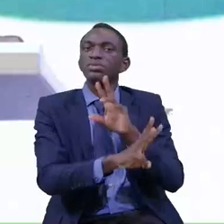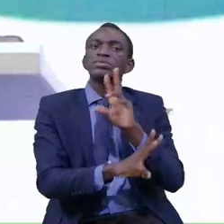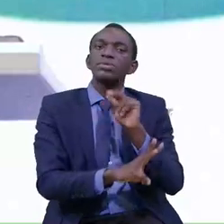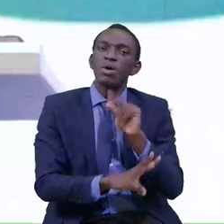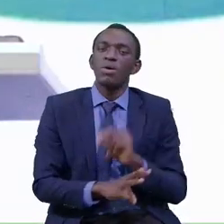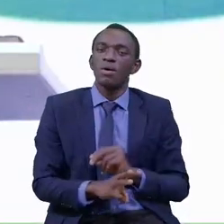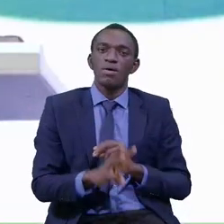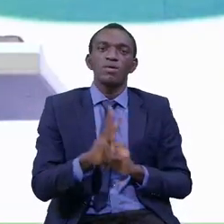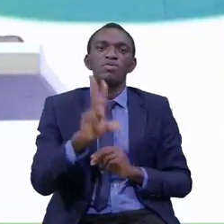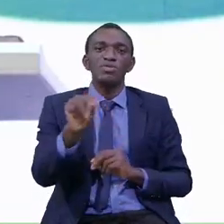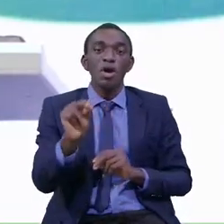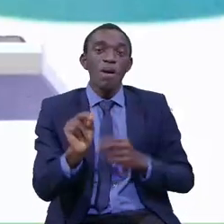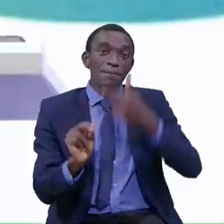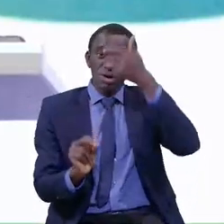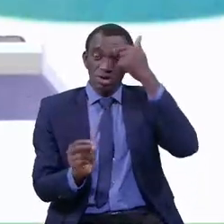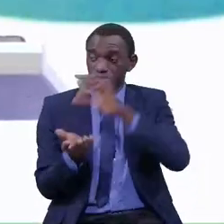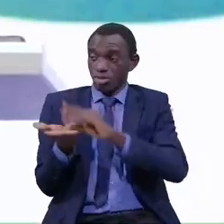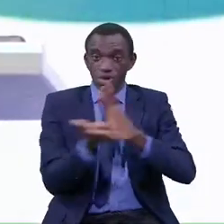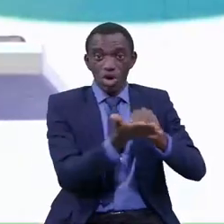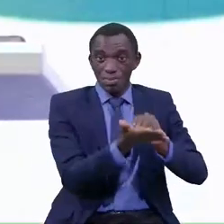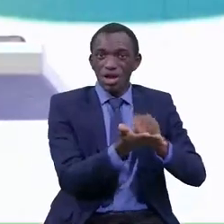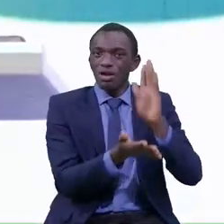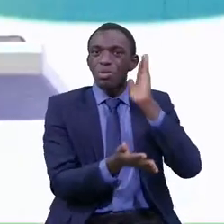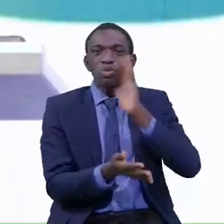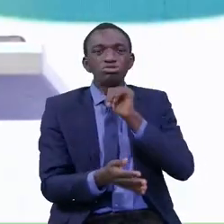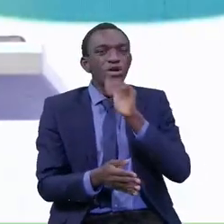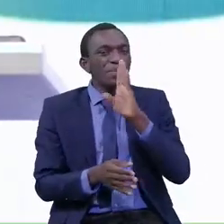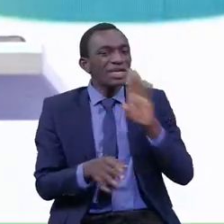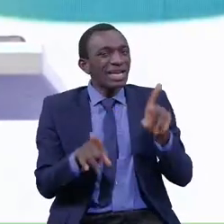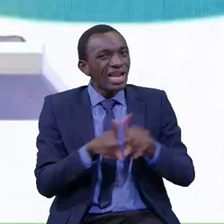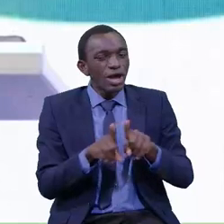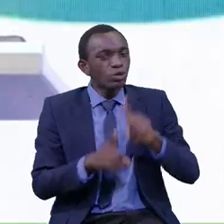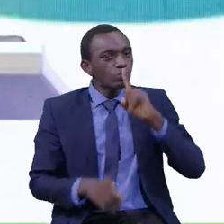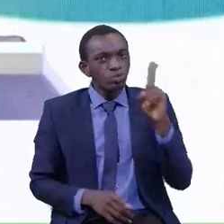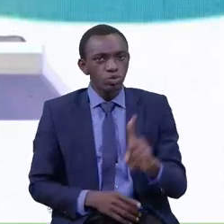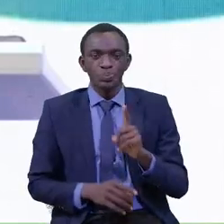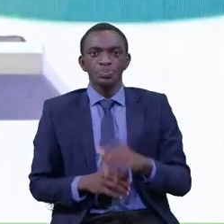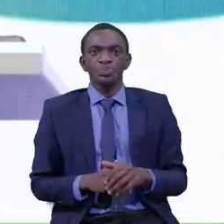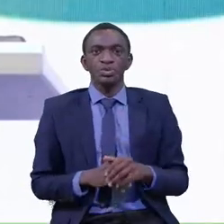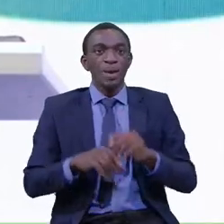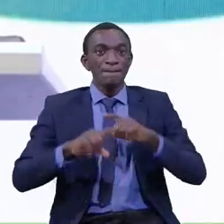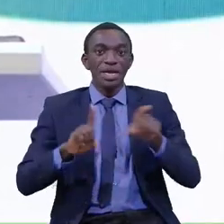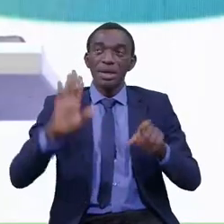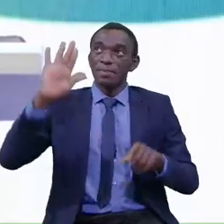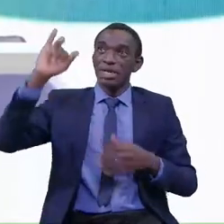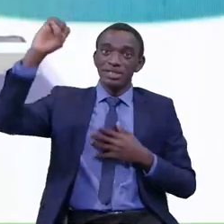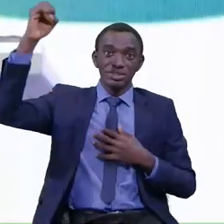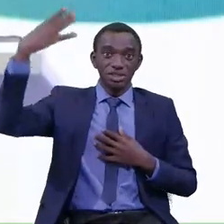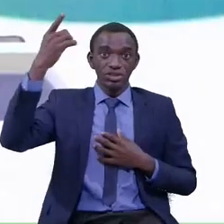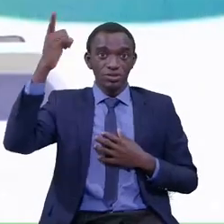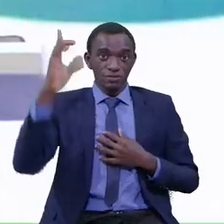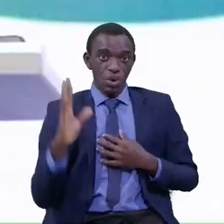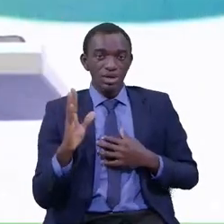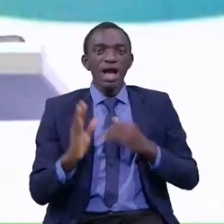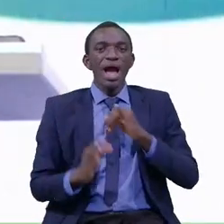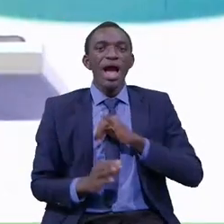Parce qu'une copie, une faux copie ne sera jamais comme l'original. Mais, par la grâce de Dieu, je suis ce